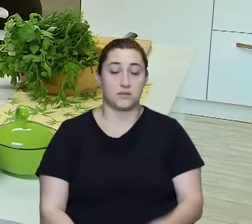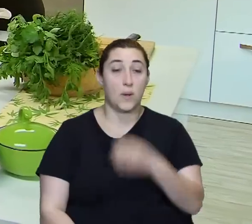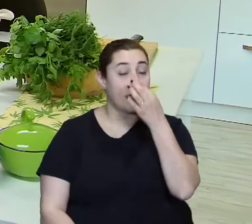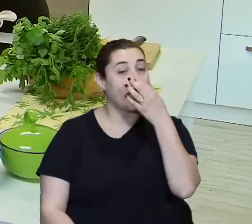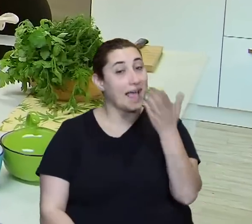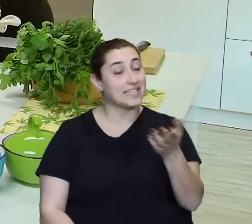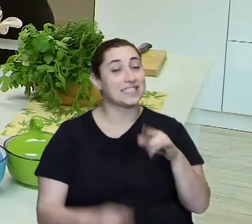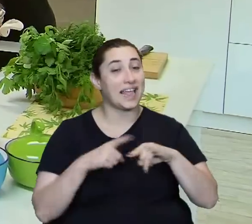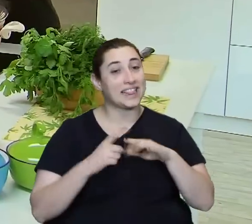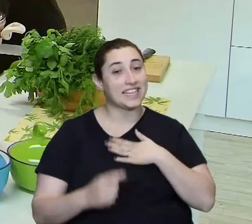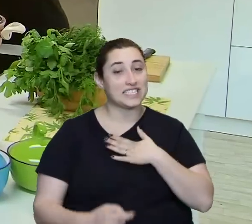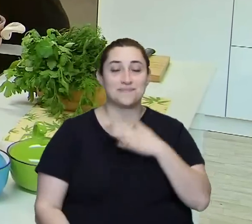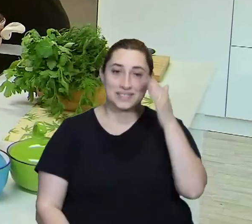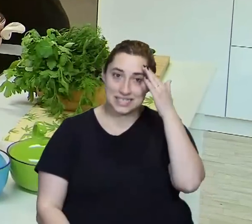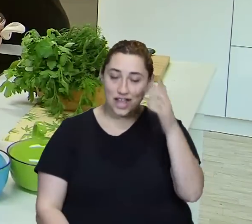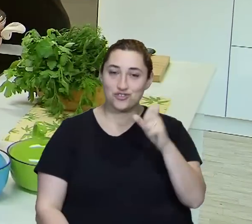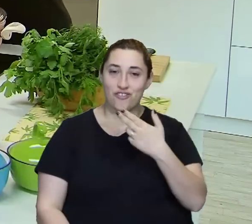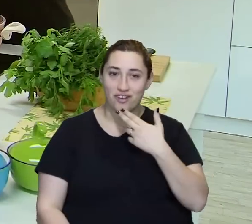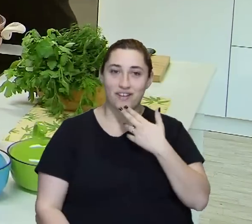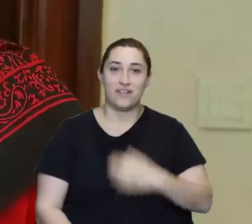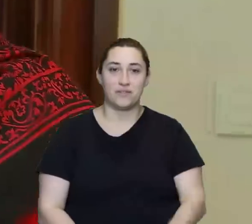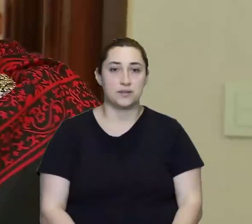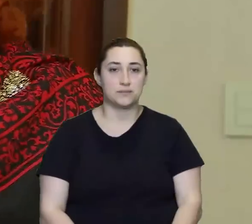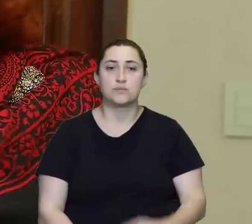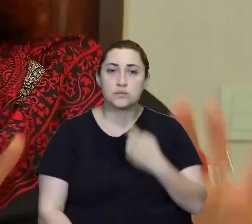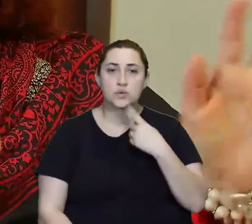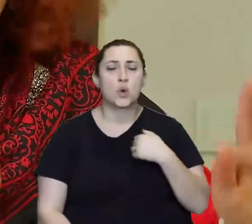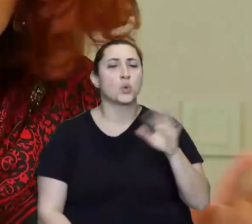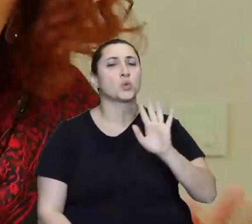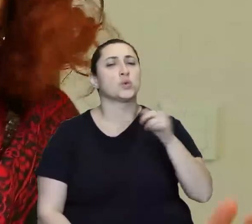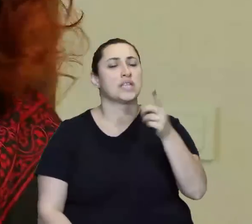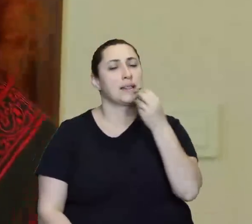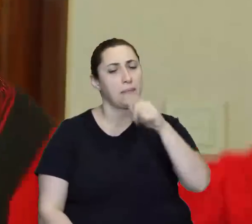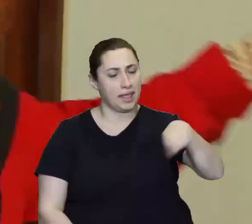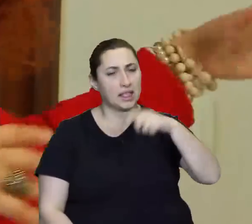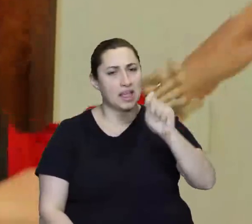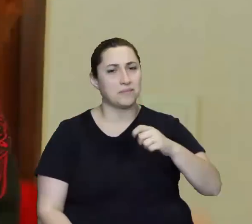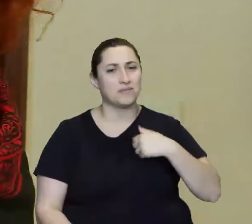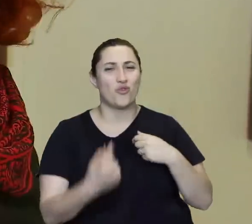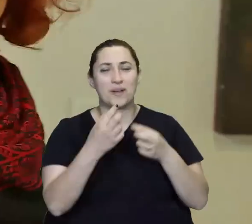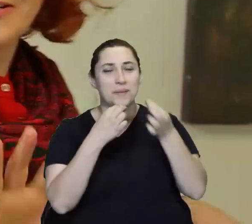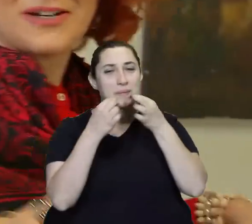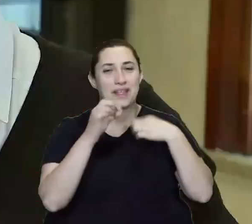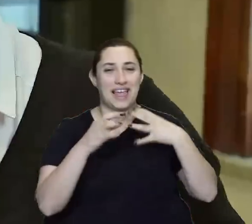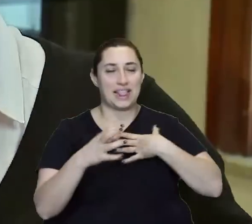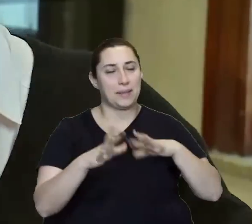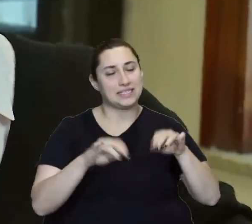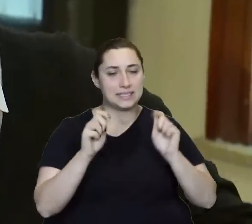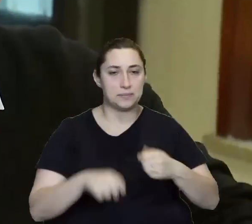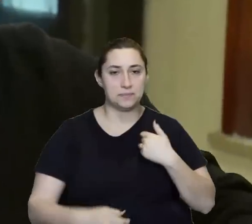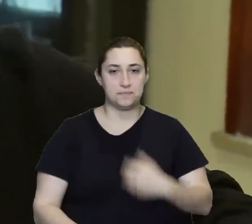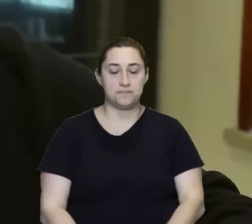Kolay gelsin Hediyeciğim. Sağ olun Cevriye Hanım. Buyurun. Ay yok yok, sen yemeğine bak. Ben iki lokma bir şey hazırlayacağım